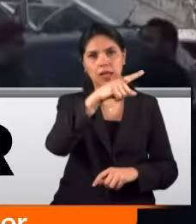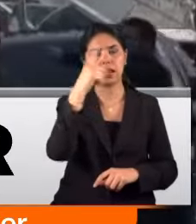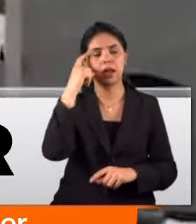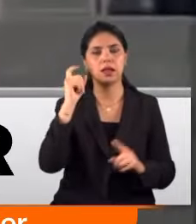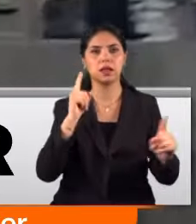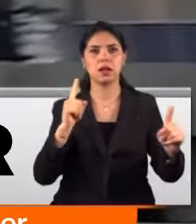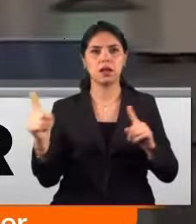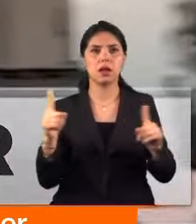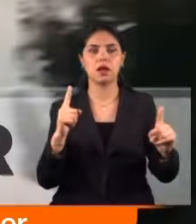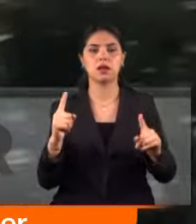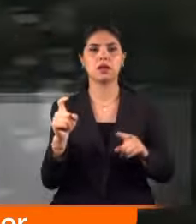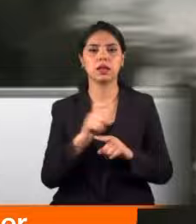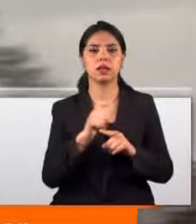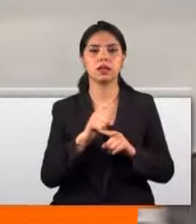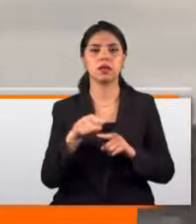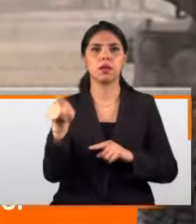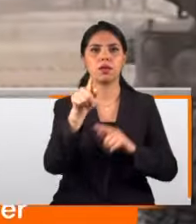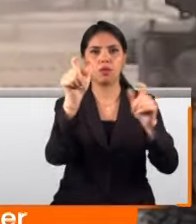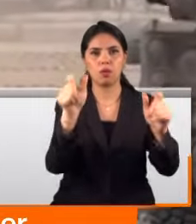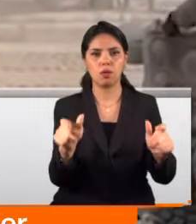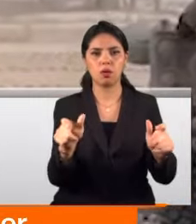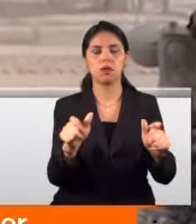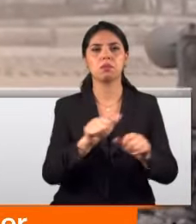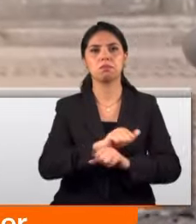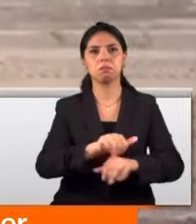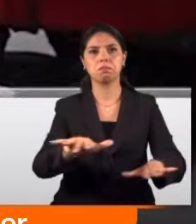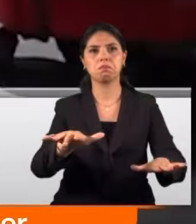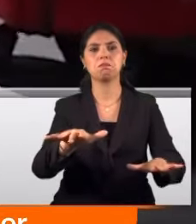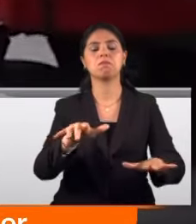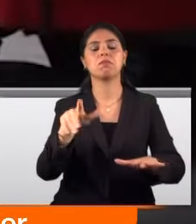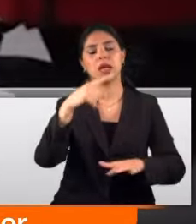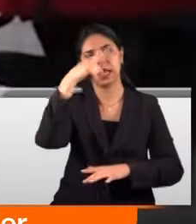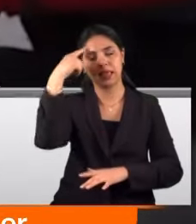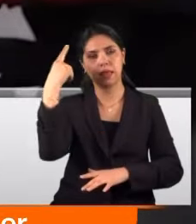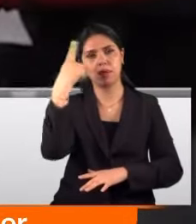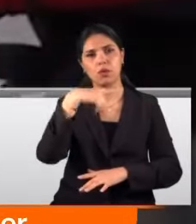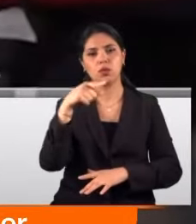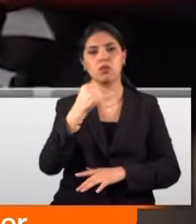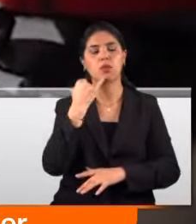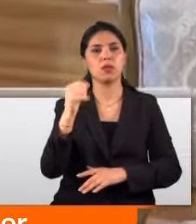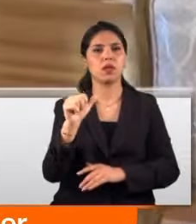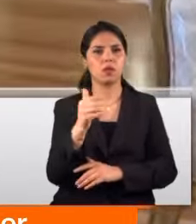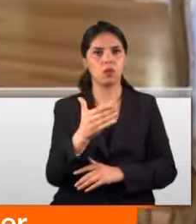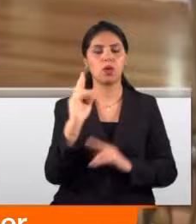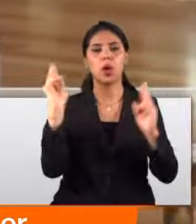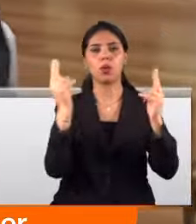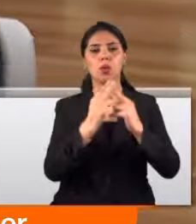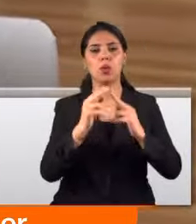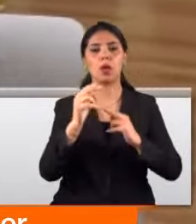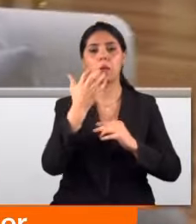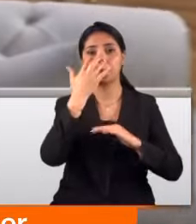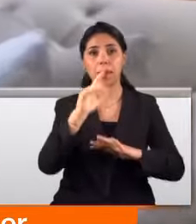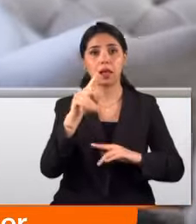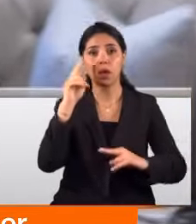arasında artan gerilimin bölgeye sıçrama ihtimali de ziyareti kritik hale getiriyor. Dünyanın kilitlendiği görüşmeden